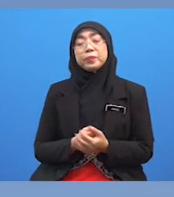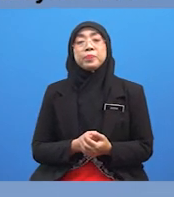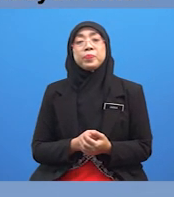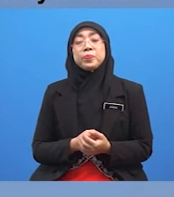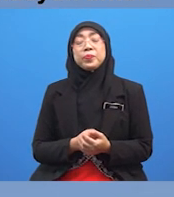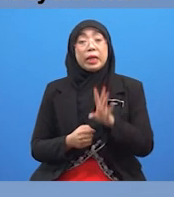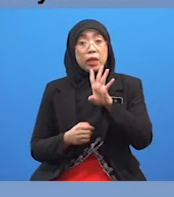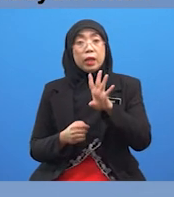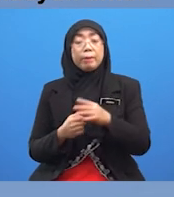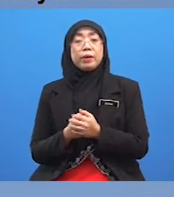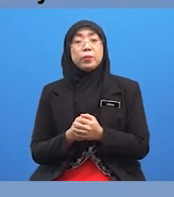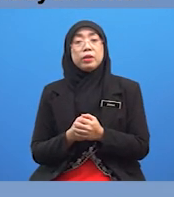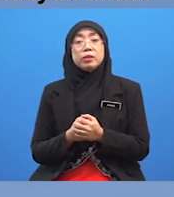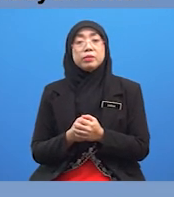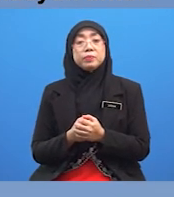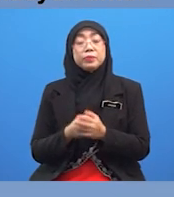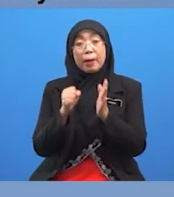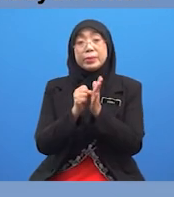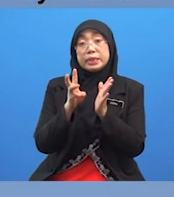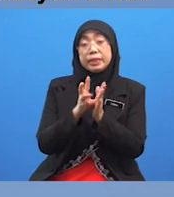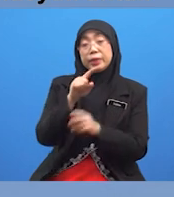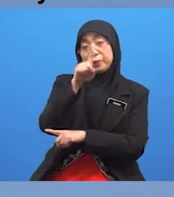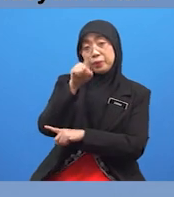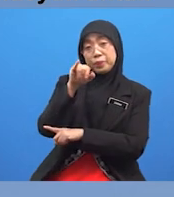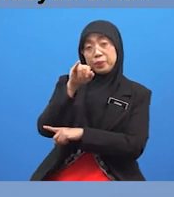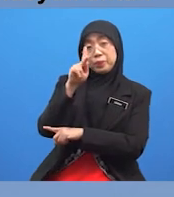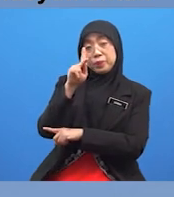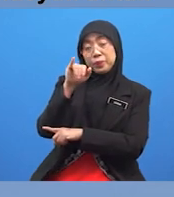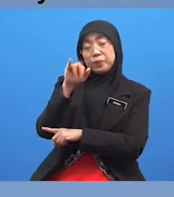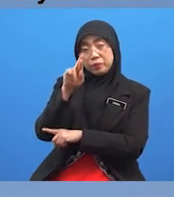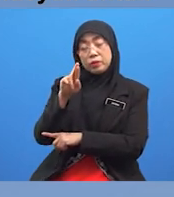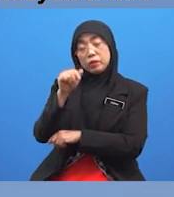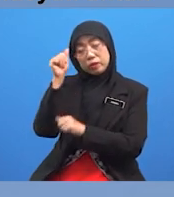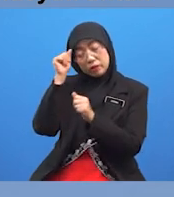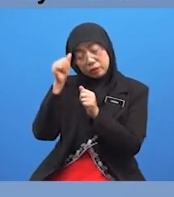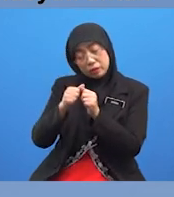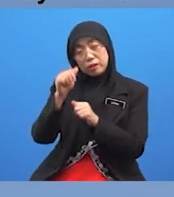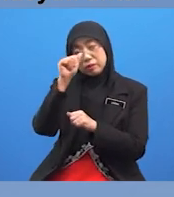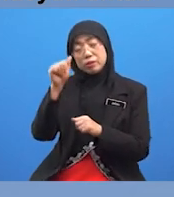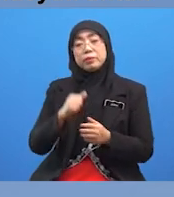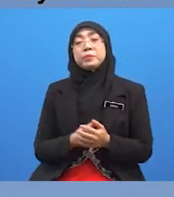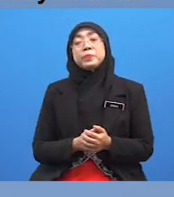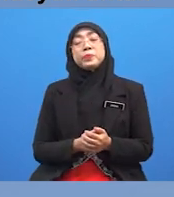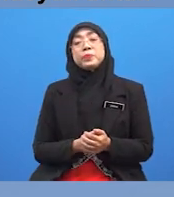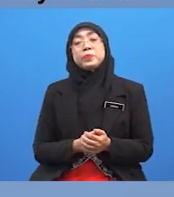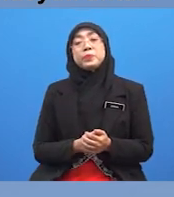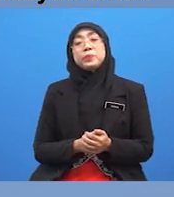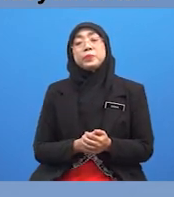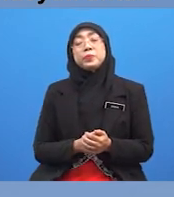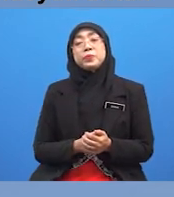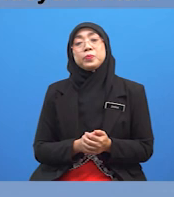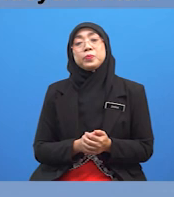keagamaan yang keempat ialah berzikir. Mengingati Allah, antara amalan berzikir